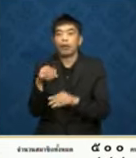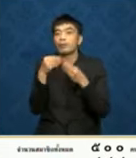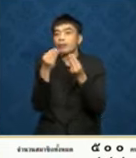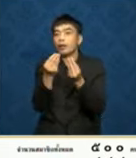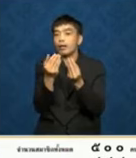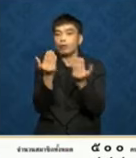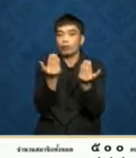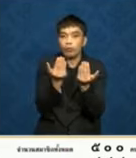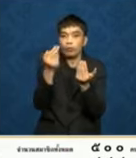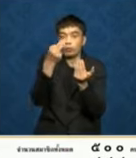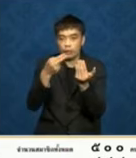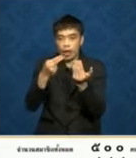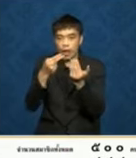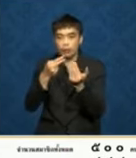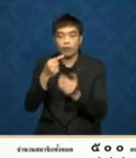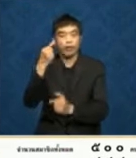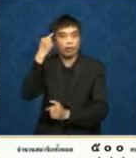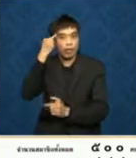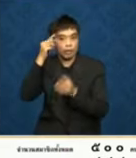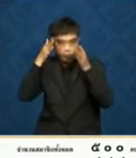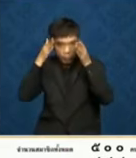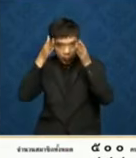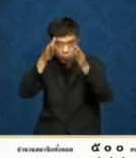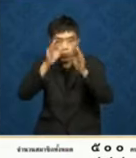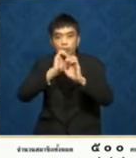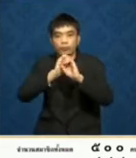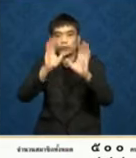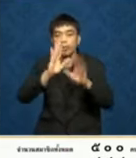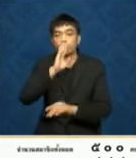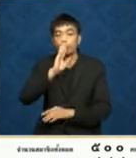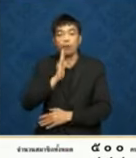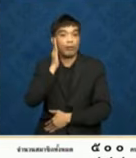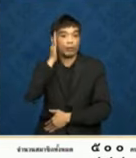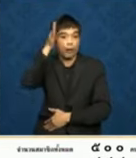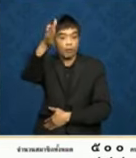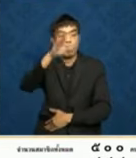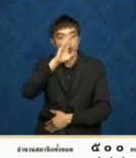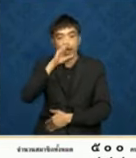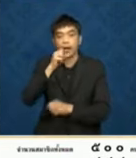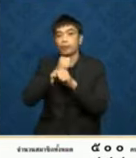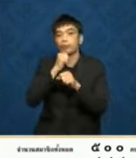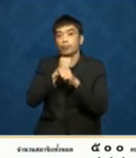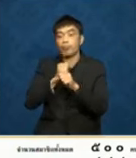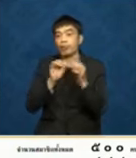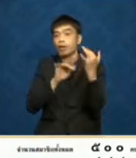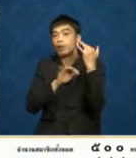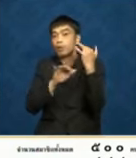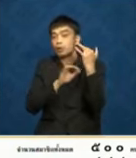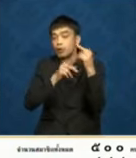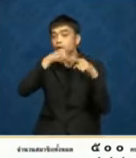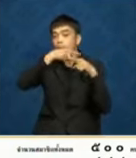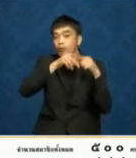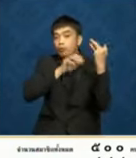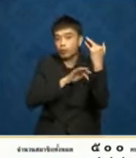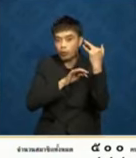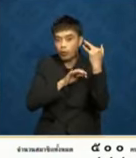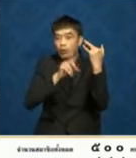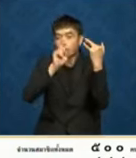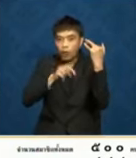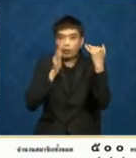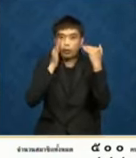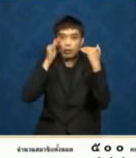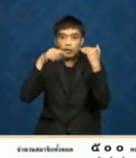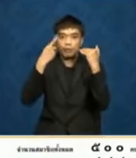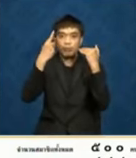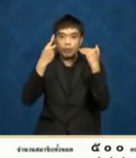ไมู้แล้